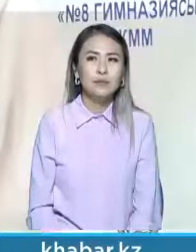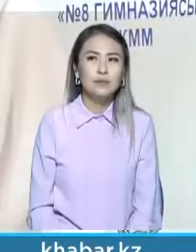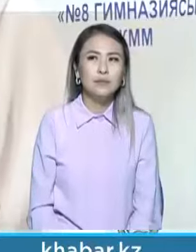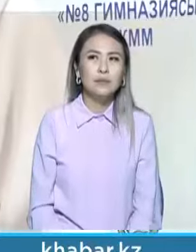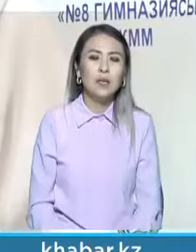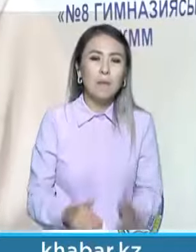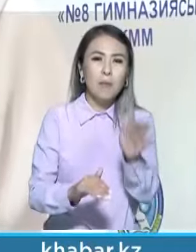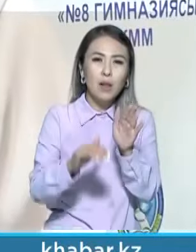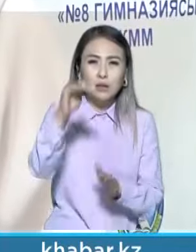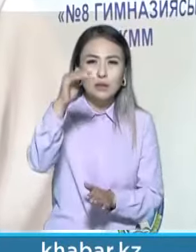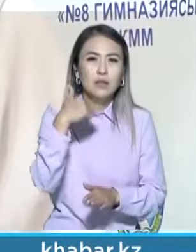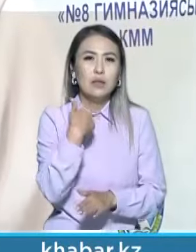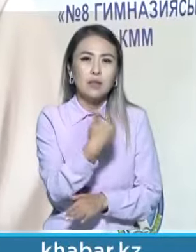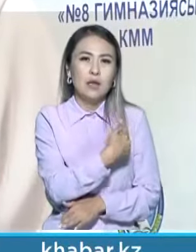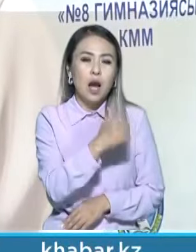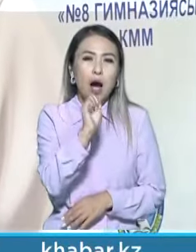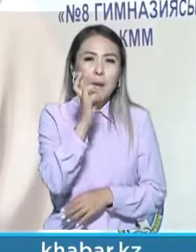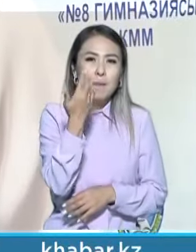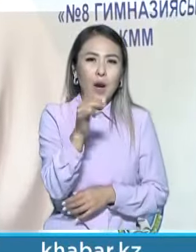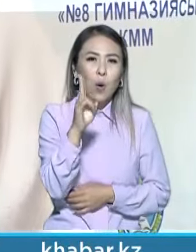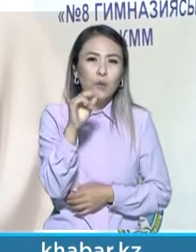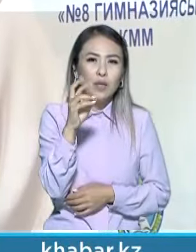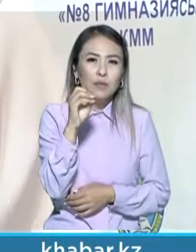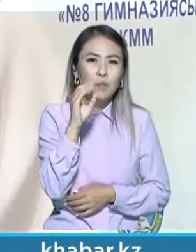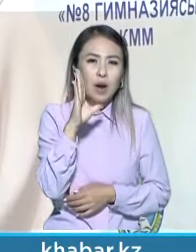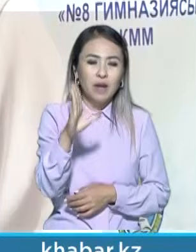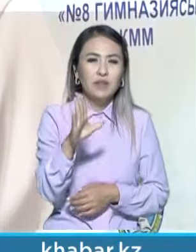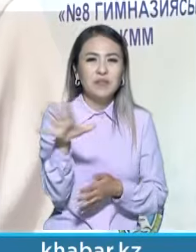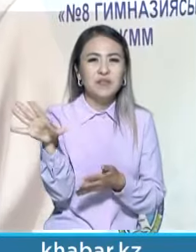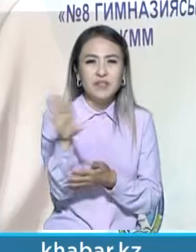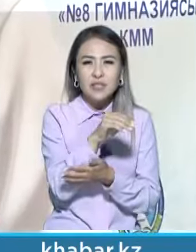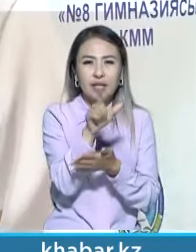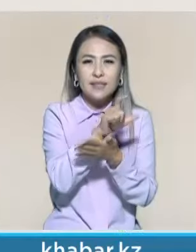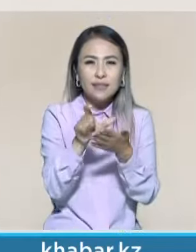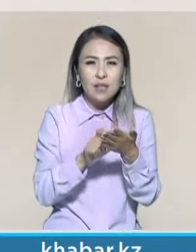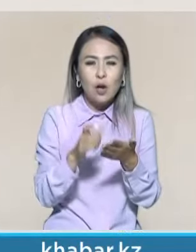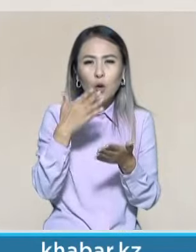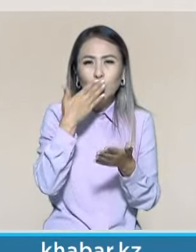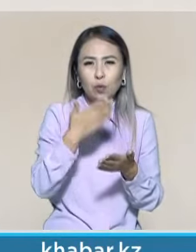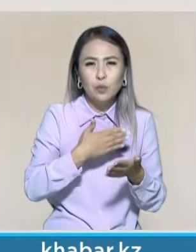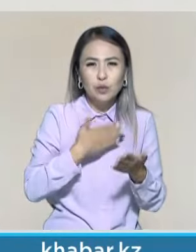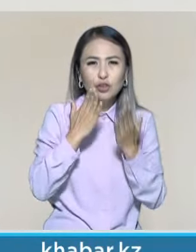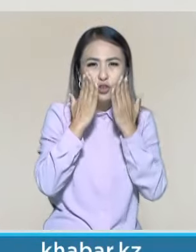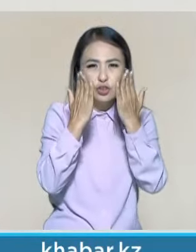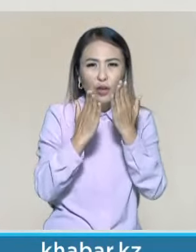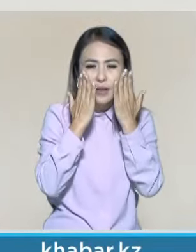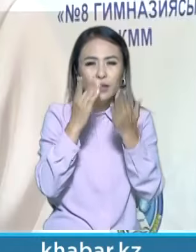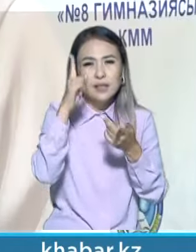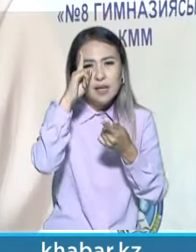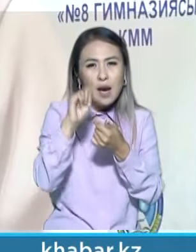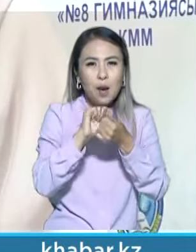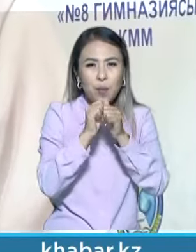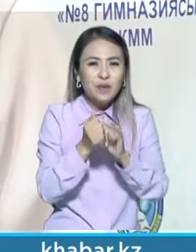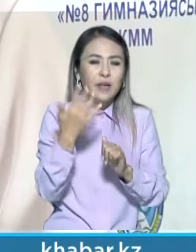Бала кезден бастап осы Абай Құнанбаевтың барлық өлеңдерін сүйіп оқитынмын. 5-6 сыныпта Абай